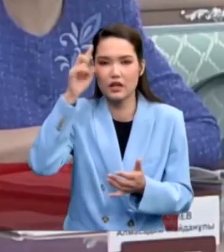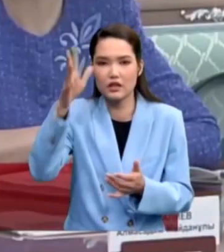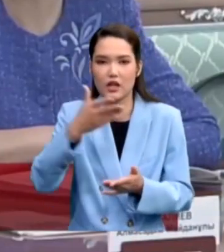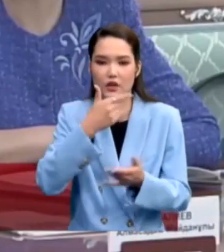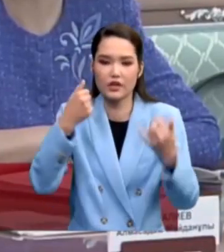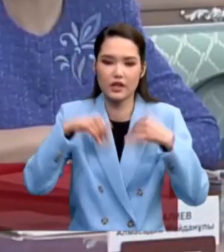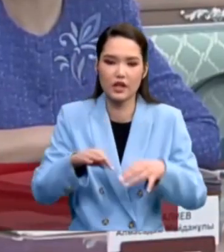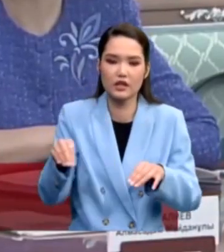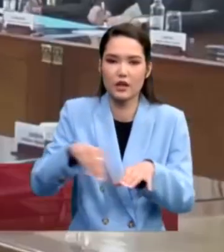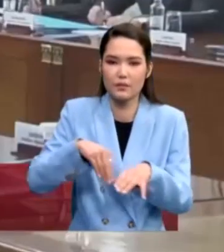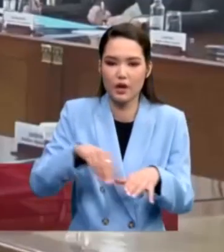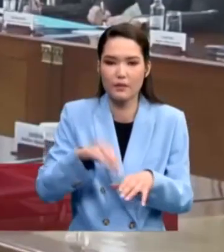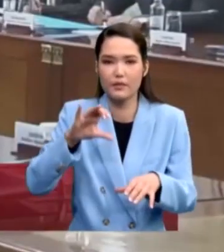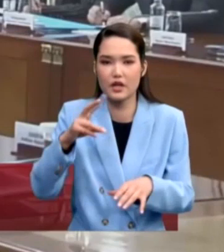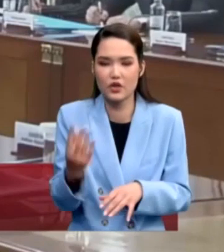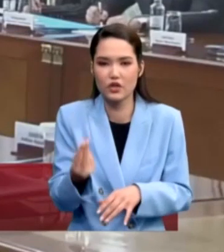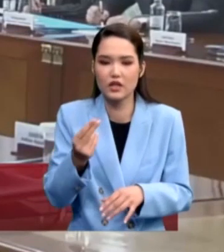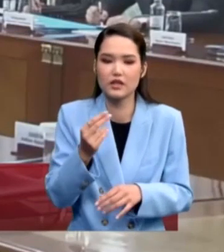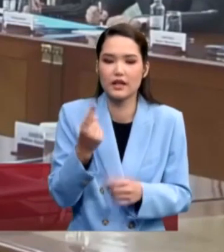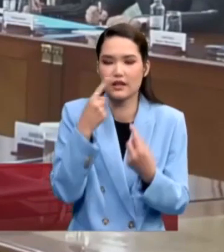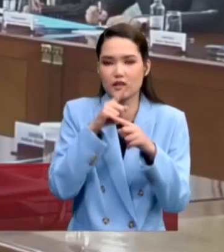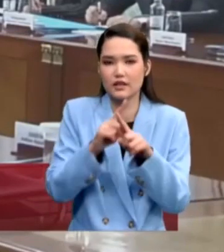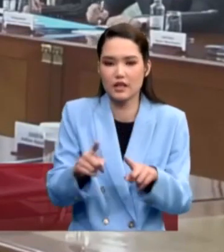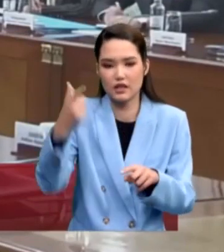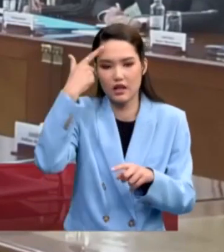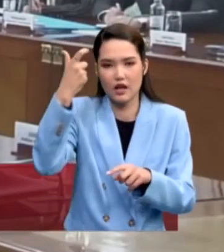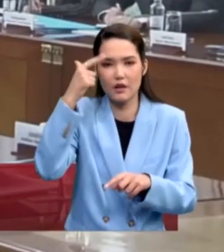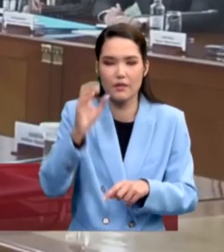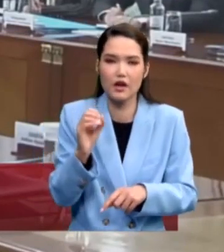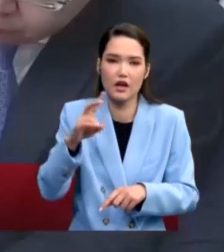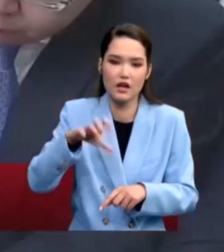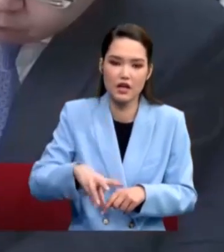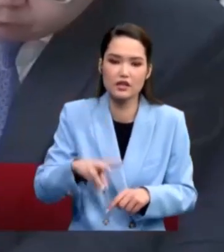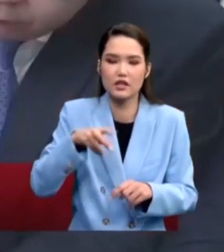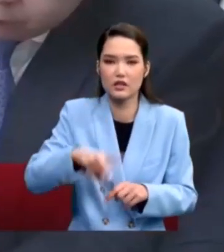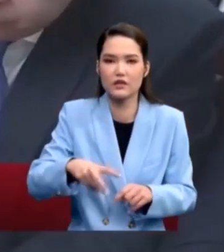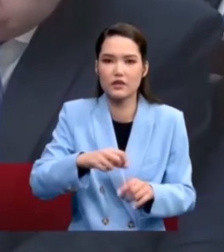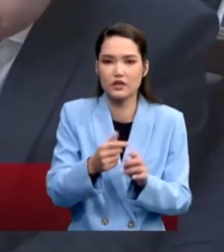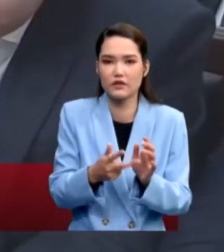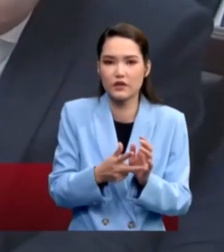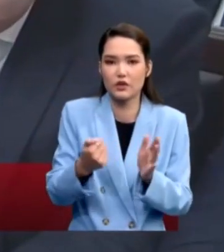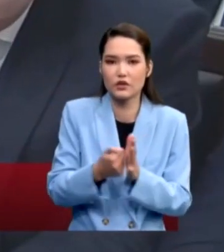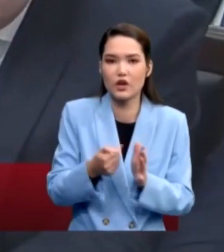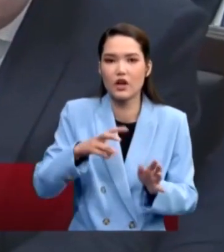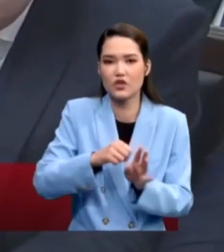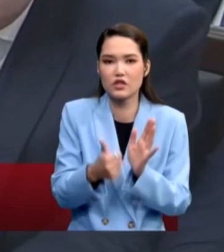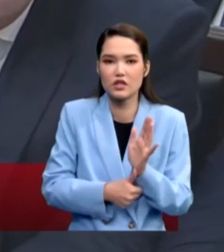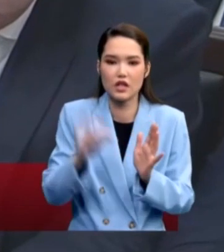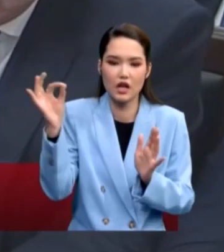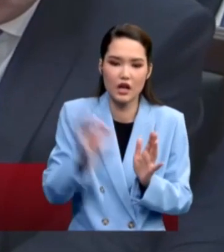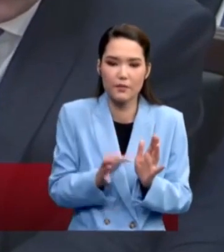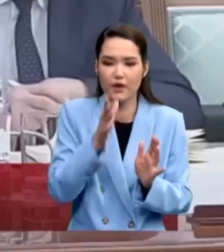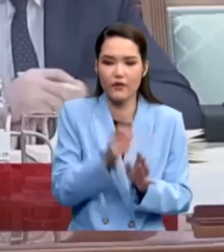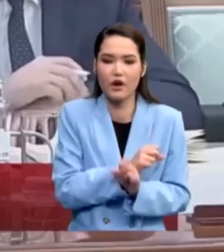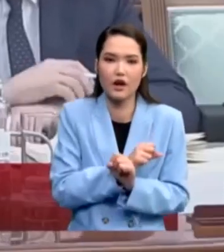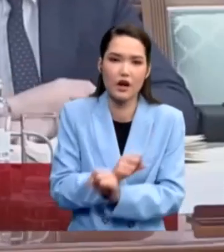решением пополнить бюджет за счет народа стала инициатива по повышению НДС с 12 до 16%. Однако ее вовремя